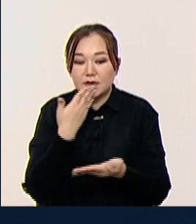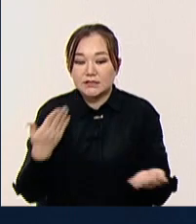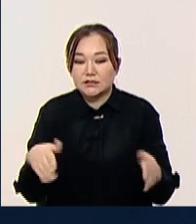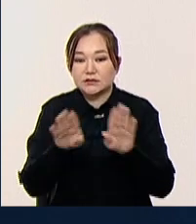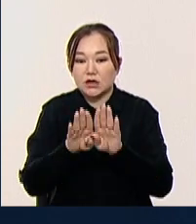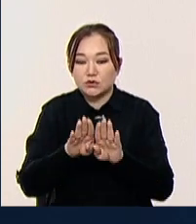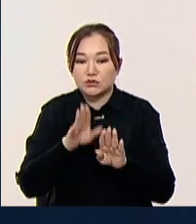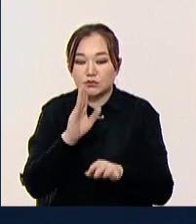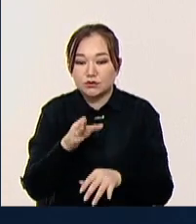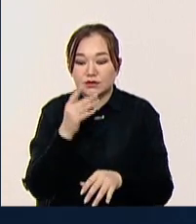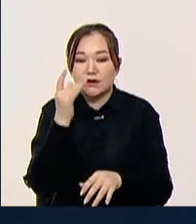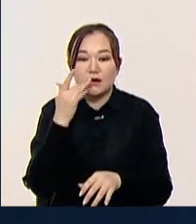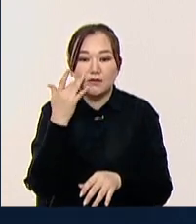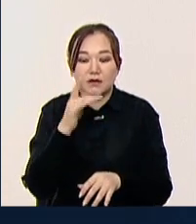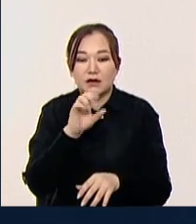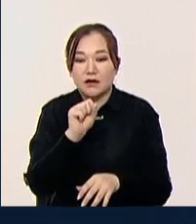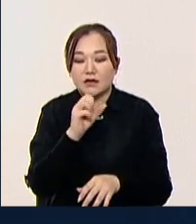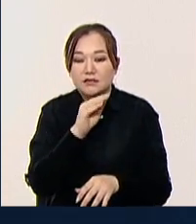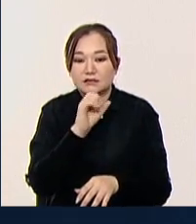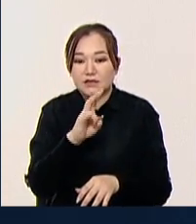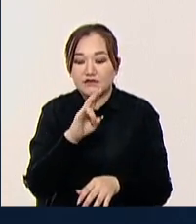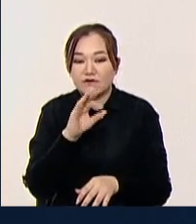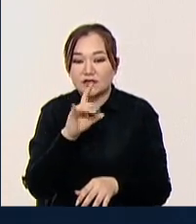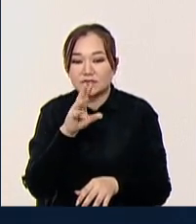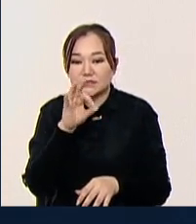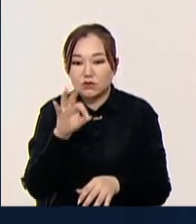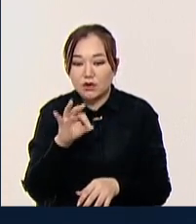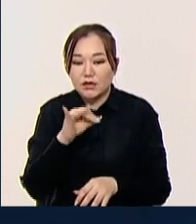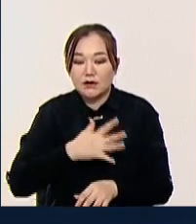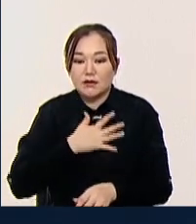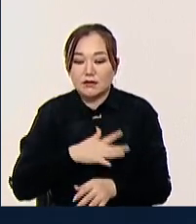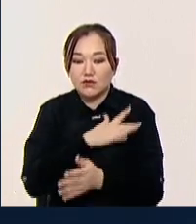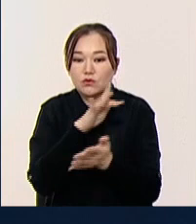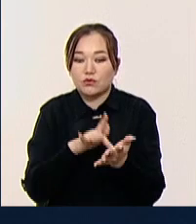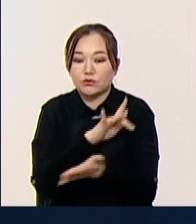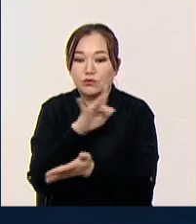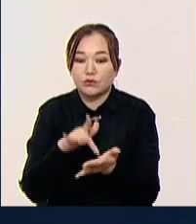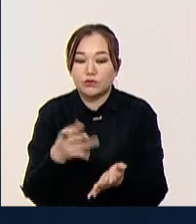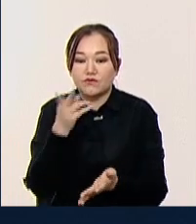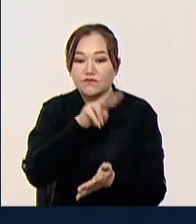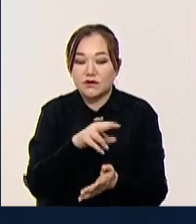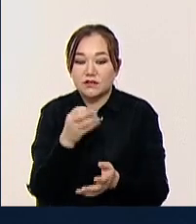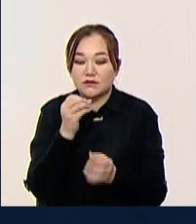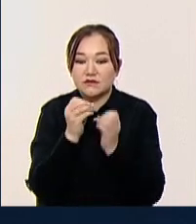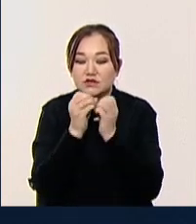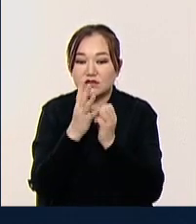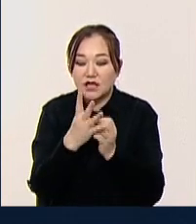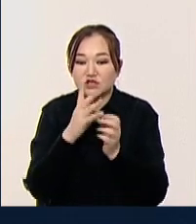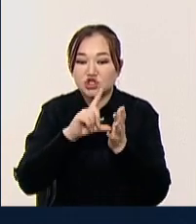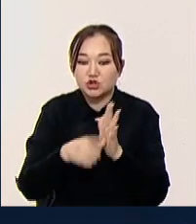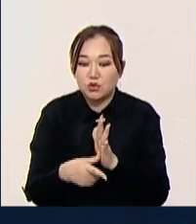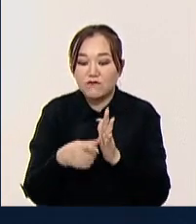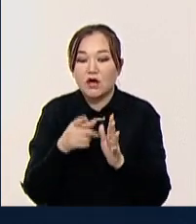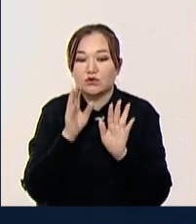сайлау учаскелері ақыштың Сан-Франциско қаласында және Канадада. Қазақстанмен 14 сағат айырмашылық болғандықтан онда дауыс